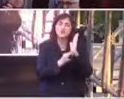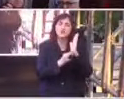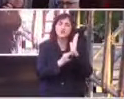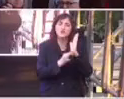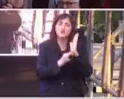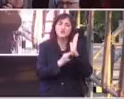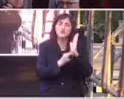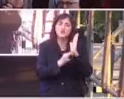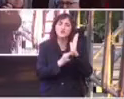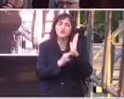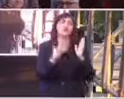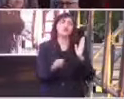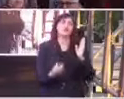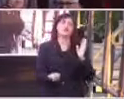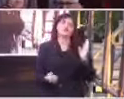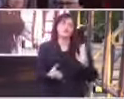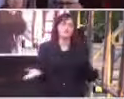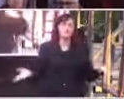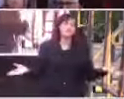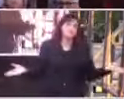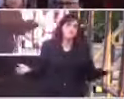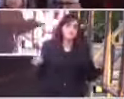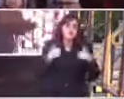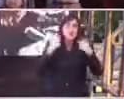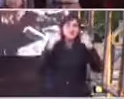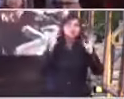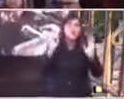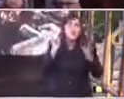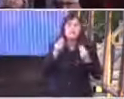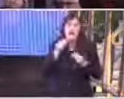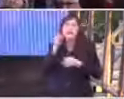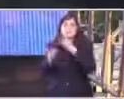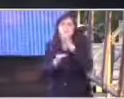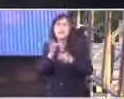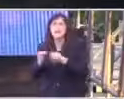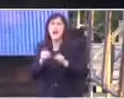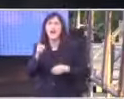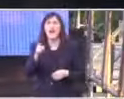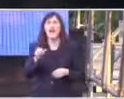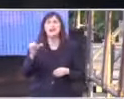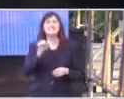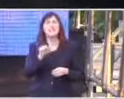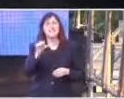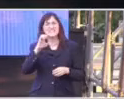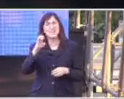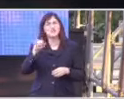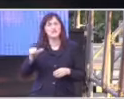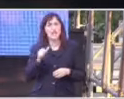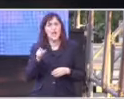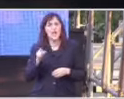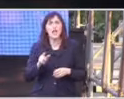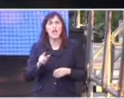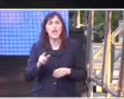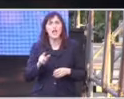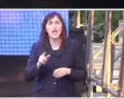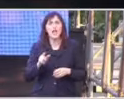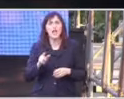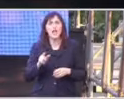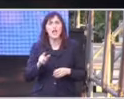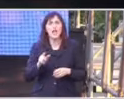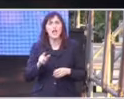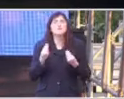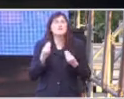non so come faccio a spiegare a Stephan che una delle prime discussioni di questa campagna elettorale è stata su Peppa